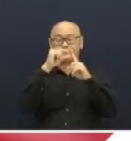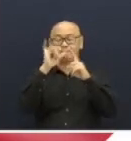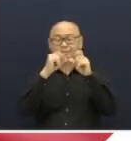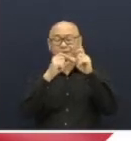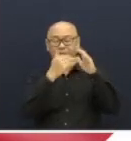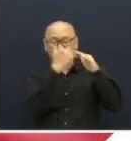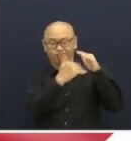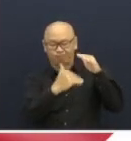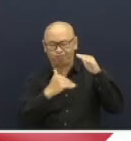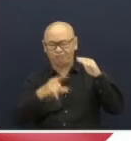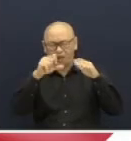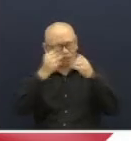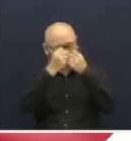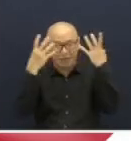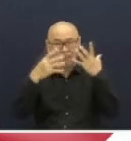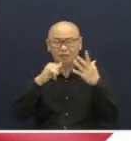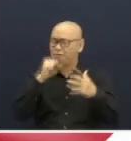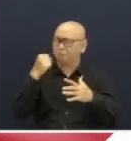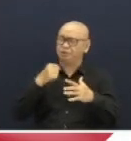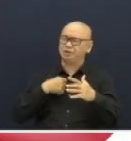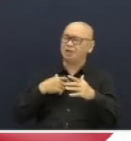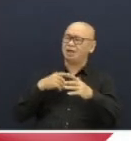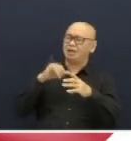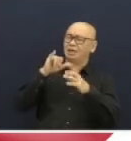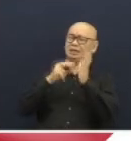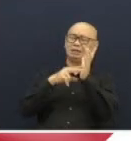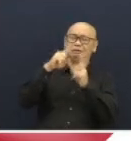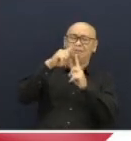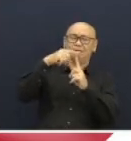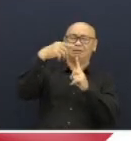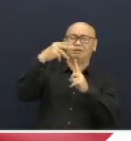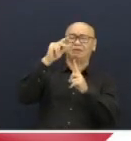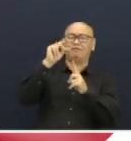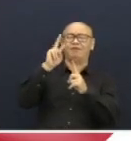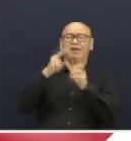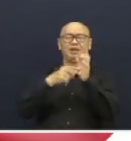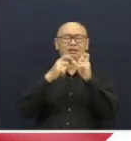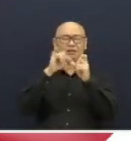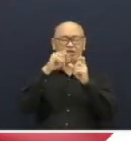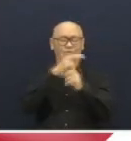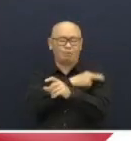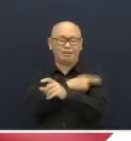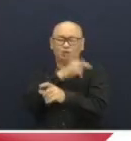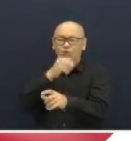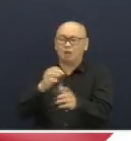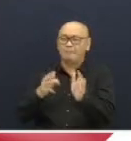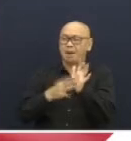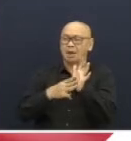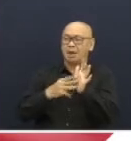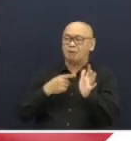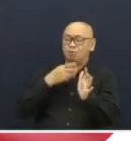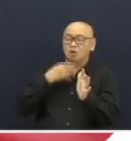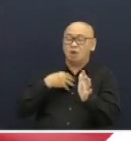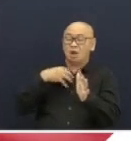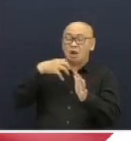itu jelas. Kita tidak bisa mengintervensi kesehatan di kabupaten kota, maka kewenangan gubernur sebagai